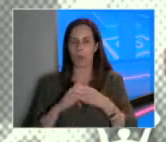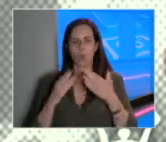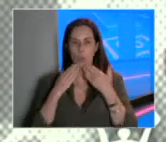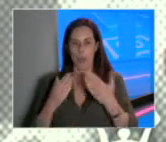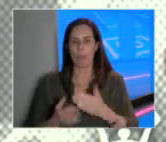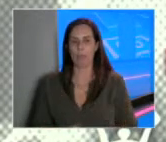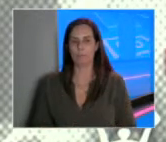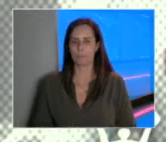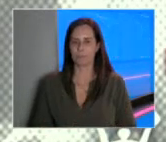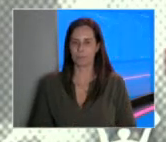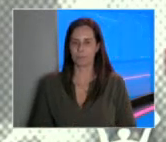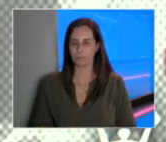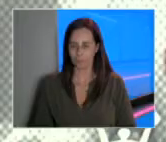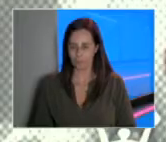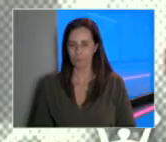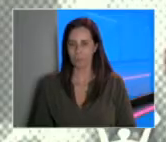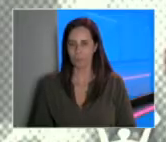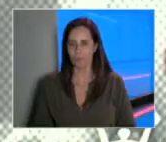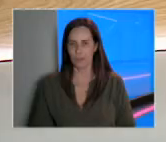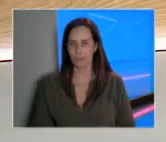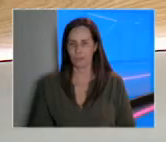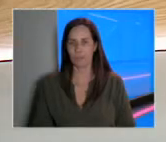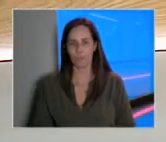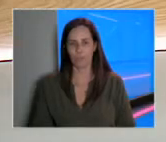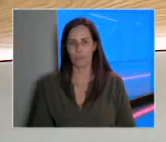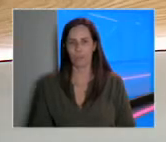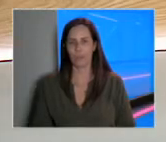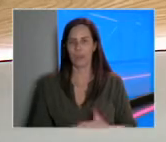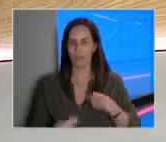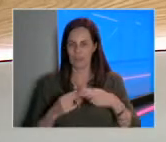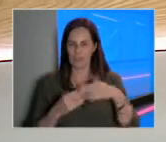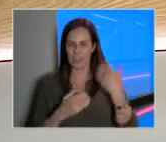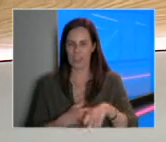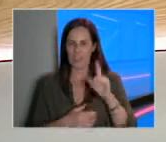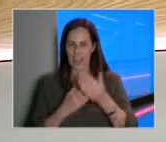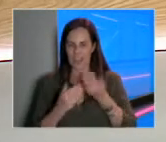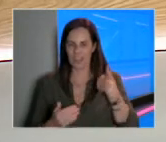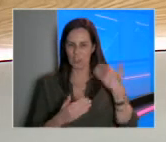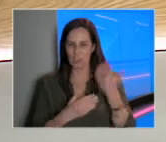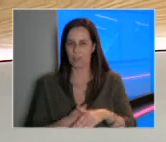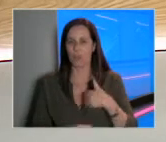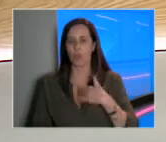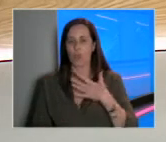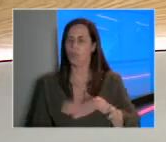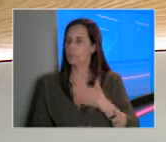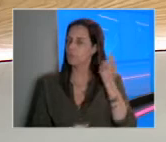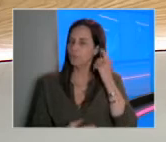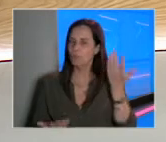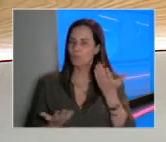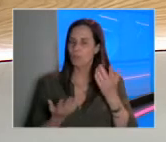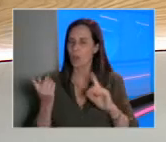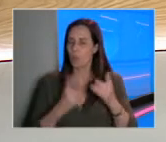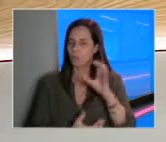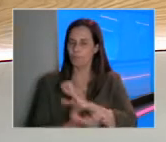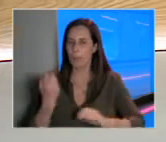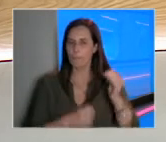לך שהיית איתנו הערב. תודה רבה. טוב, אנחנו מתקרבים לסיום, אבל עוד לפני כן אנחנו רוצים להתעדכן בנושא